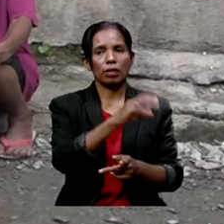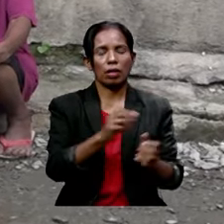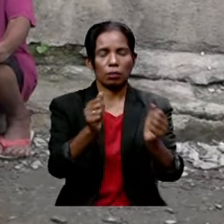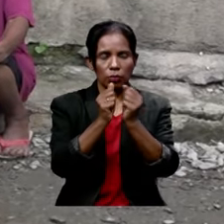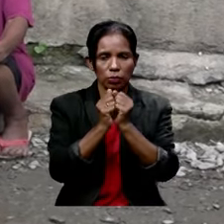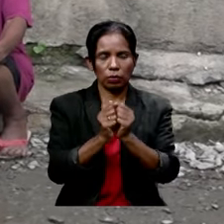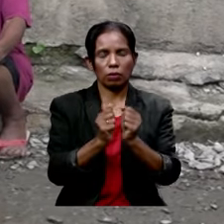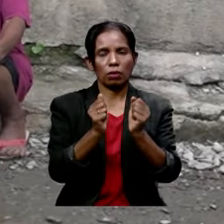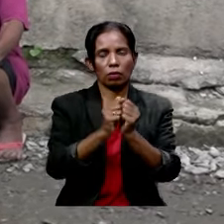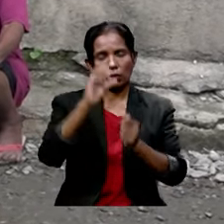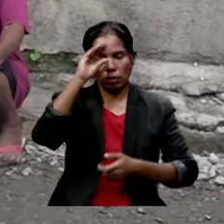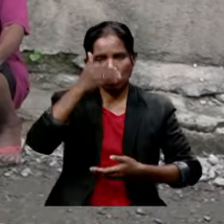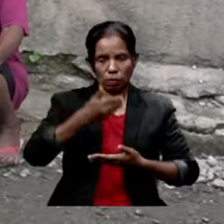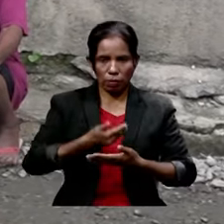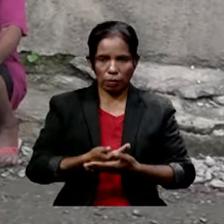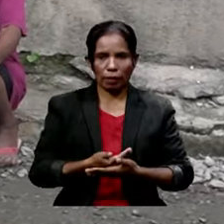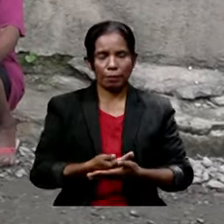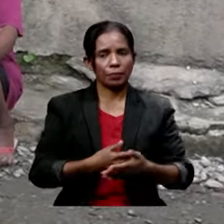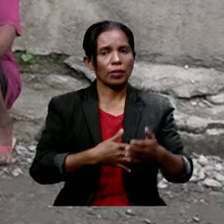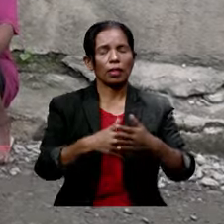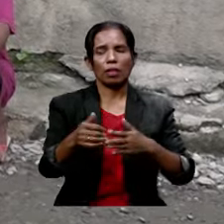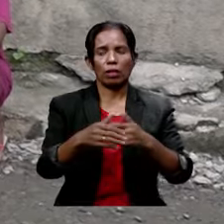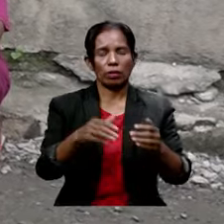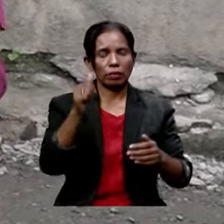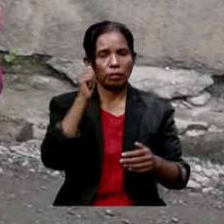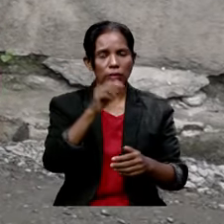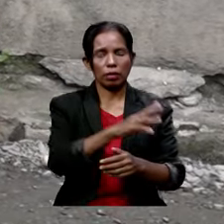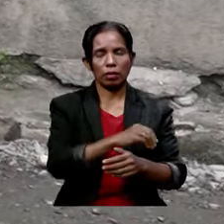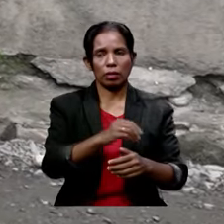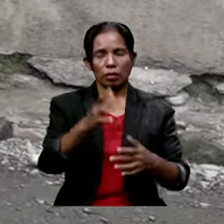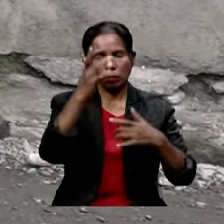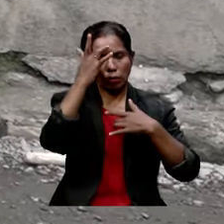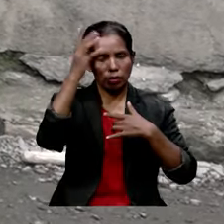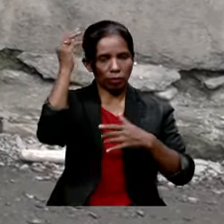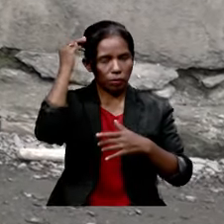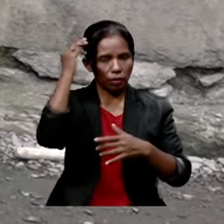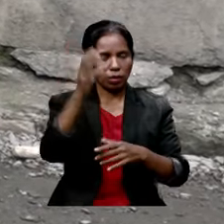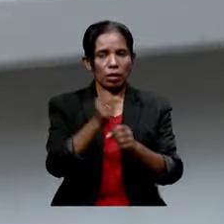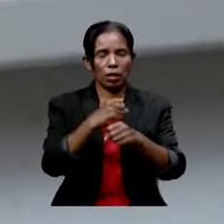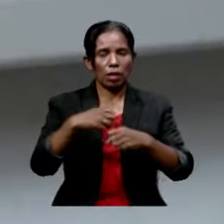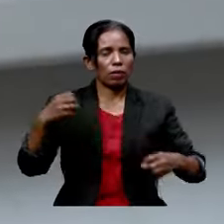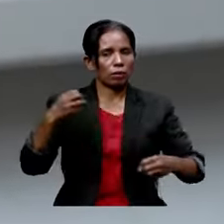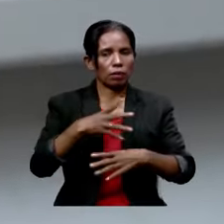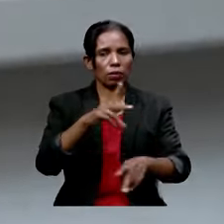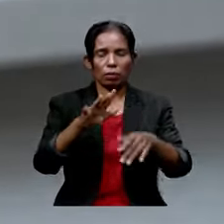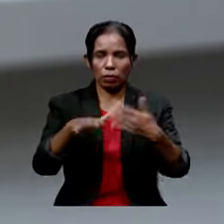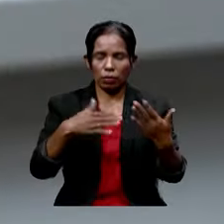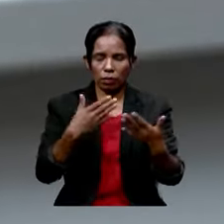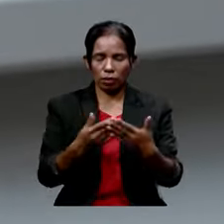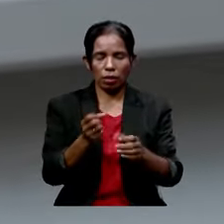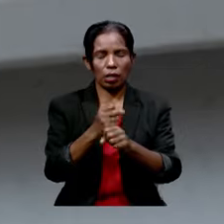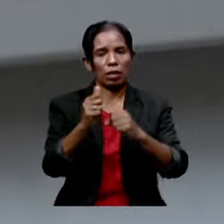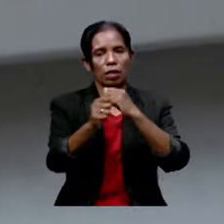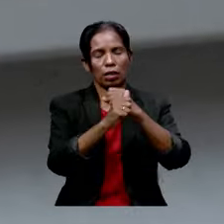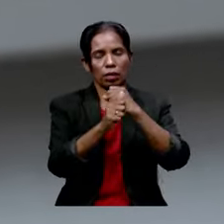on mani de Gracio. Dela rumah Florinda agresivo, ho kondisang moras mental, no halo tau komunidade, no halo asang